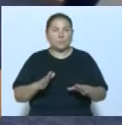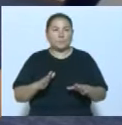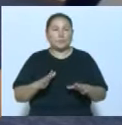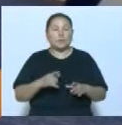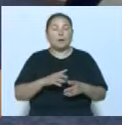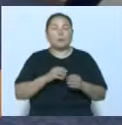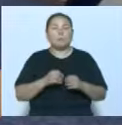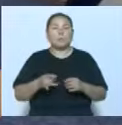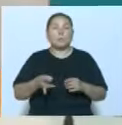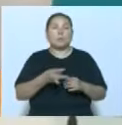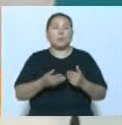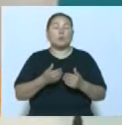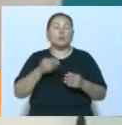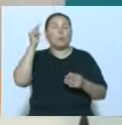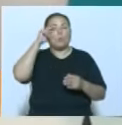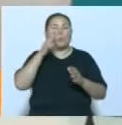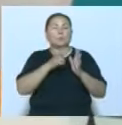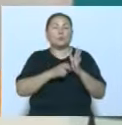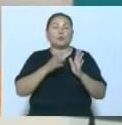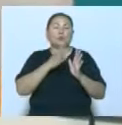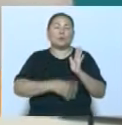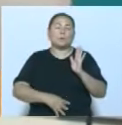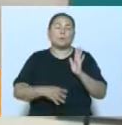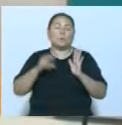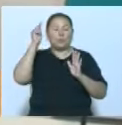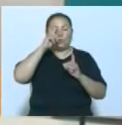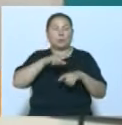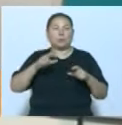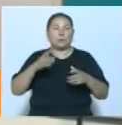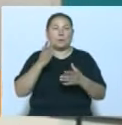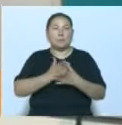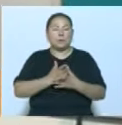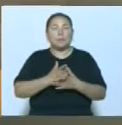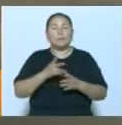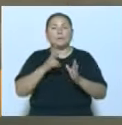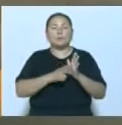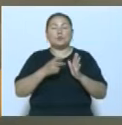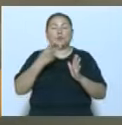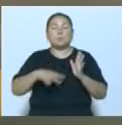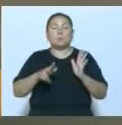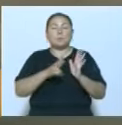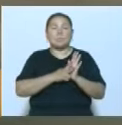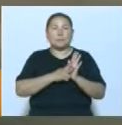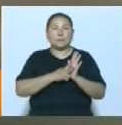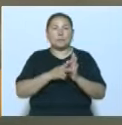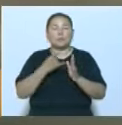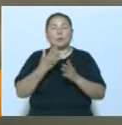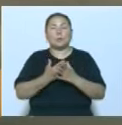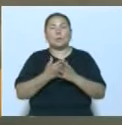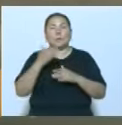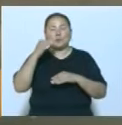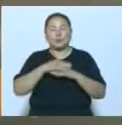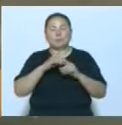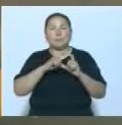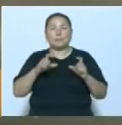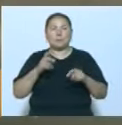Жалпы ауданда биылғы оқу жылын 891 оқушы аяқтаған. Олардың 828-і күндізгі, 63-і кешкі